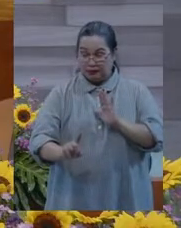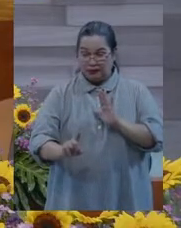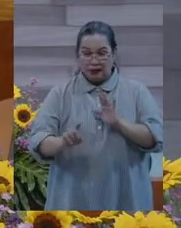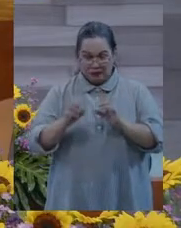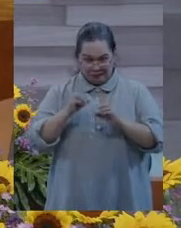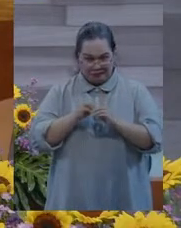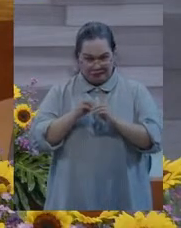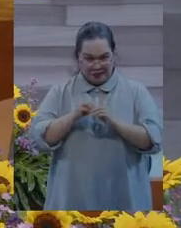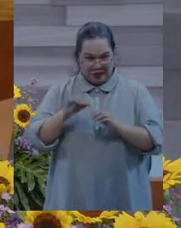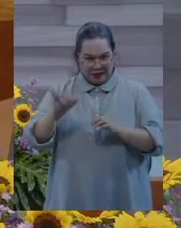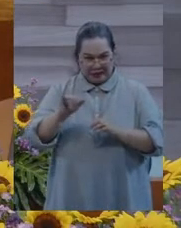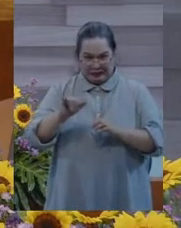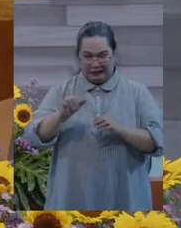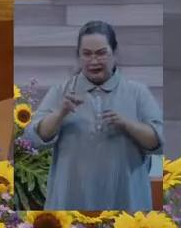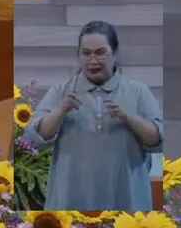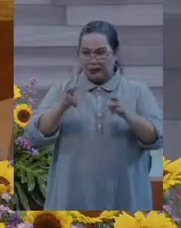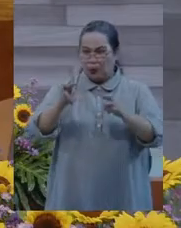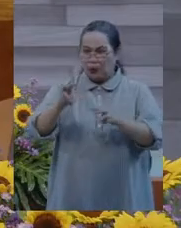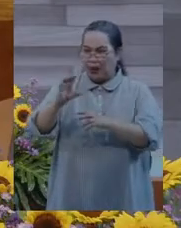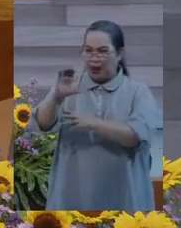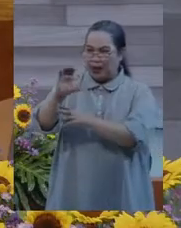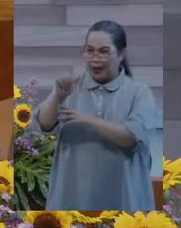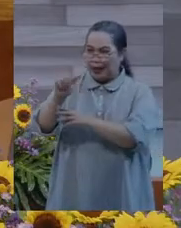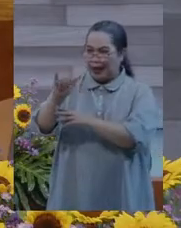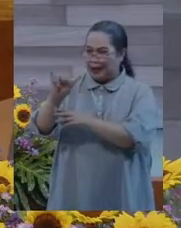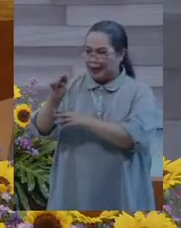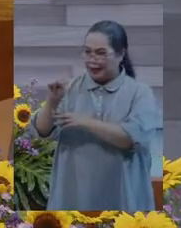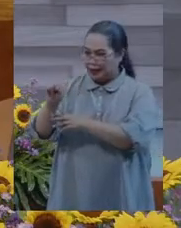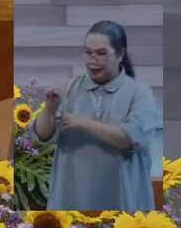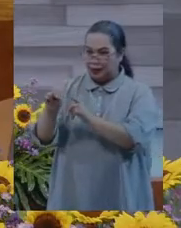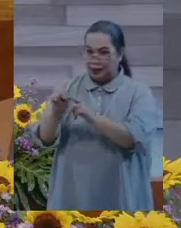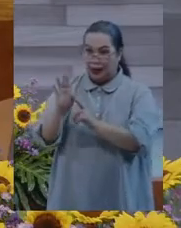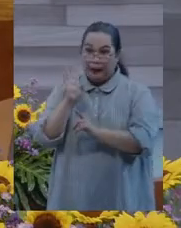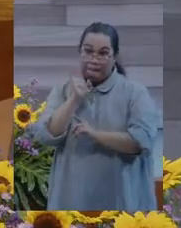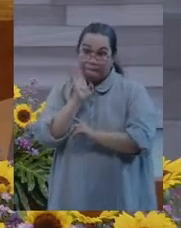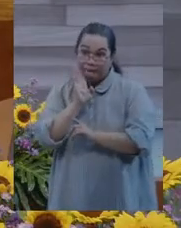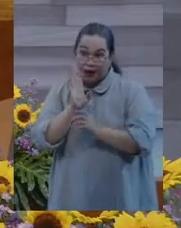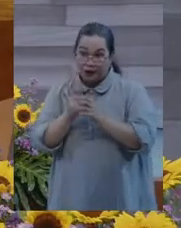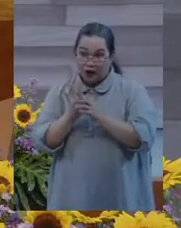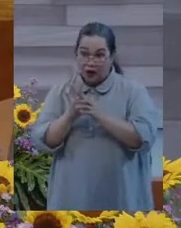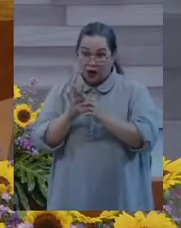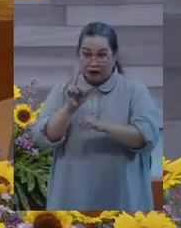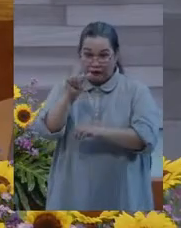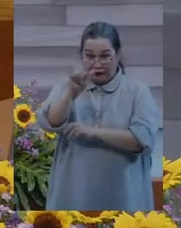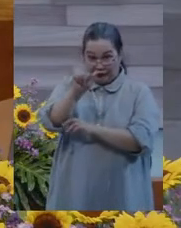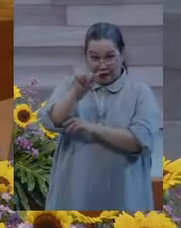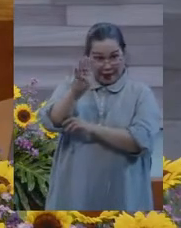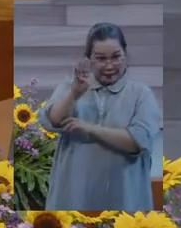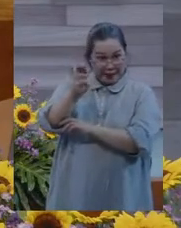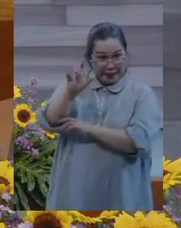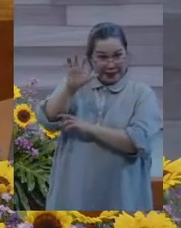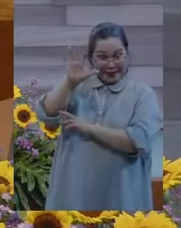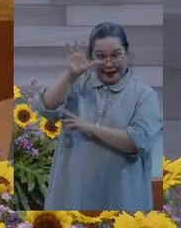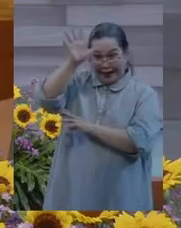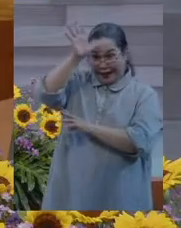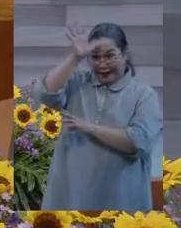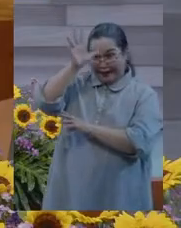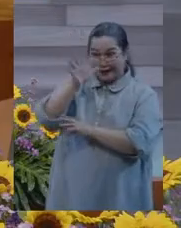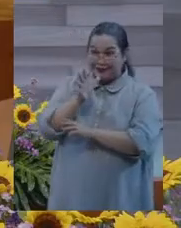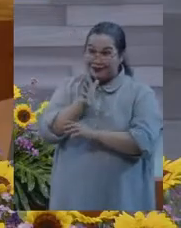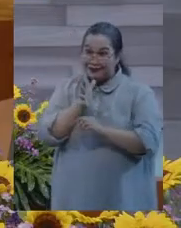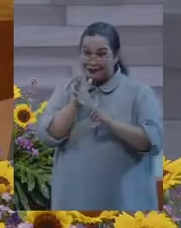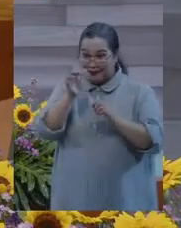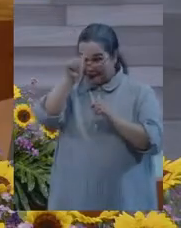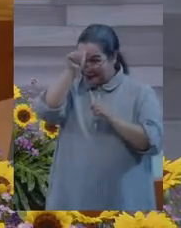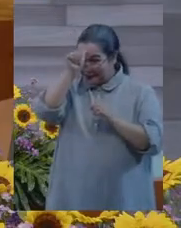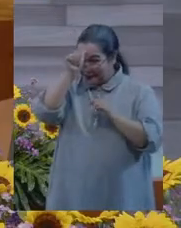in the way of Cain. Sino ba si Cain? Yung kuya ni Abel. Si Cain ang unang-unang ipinanganak